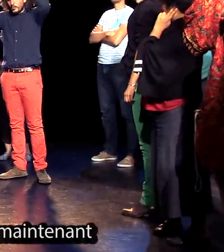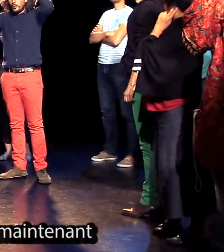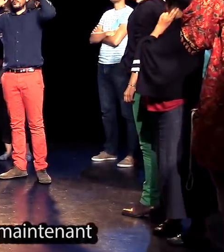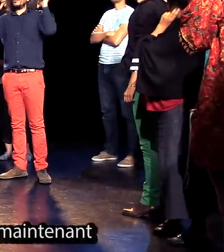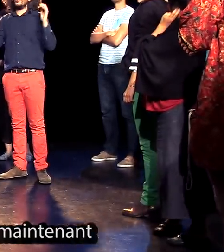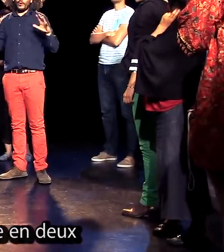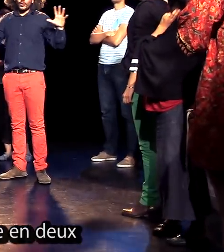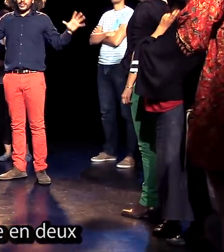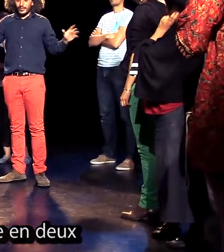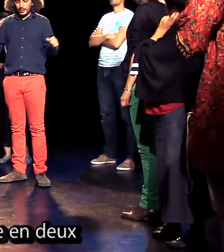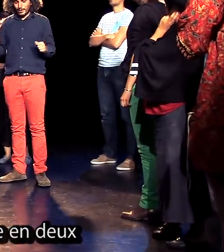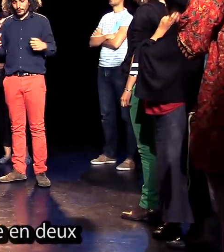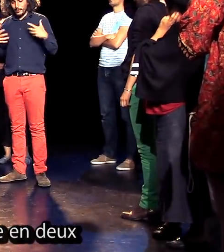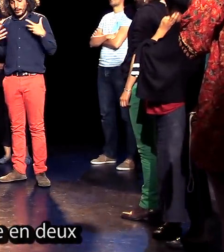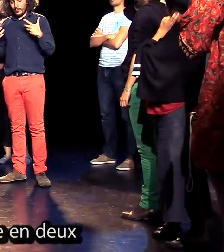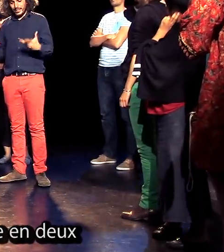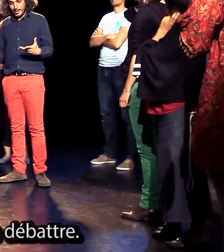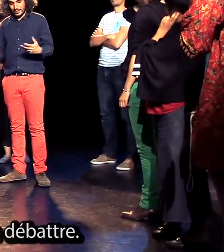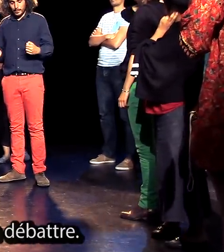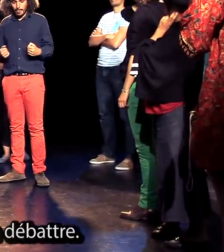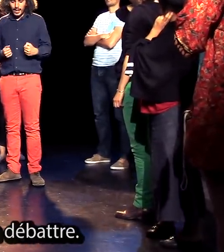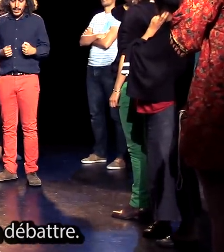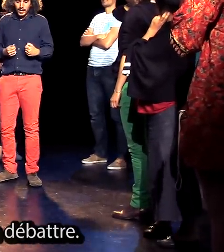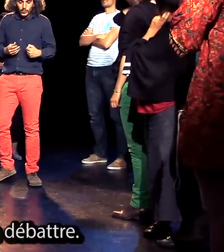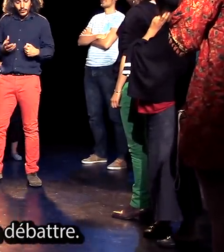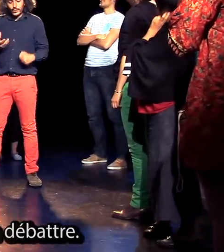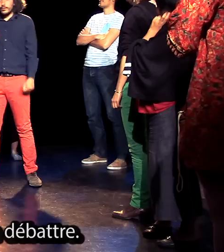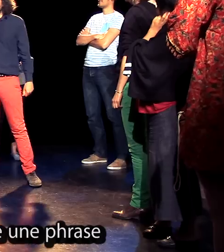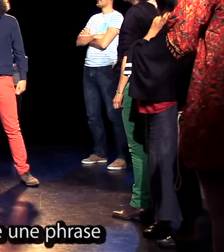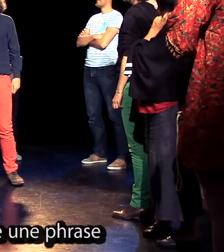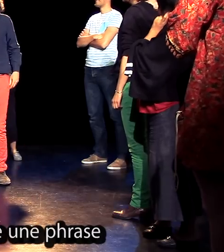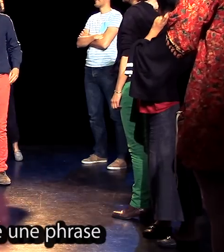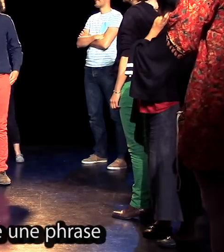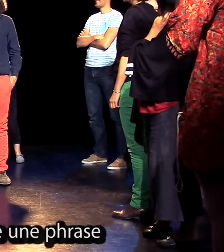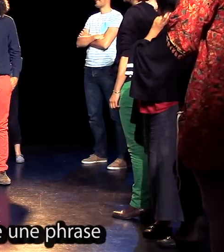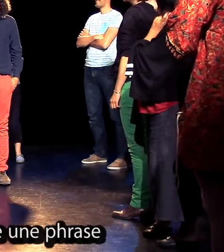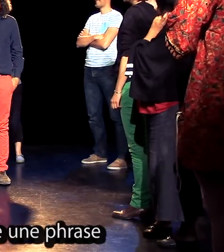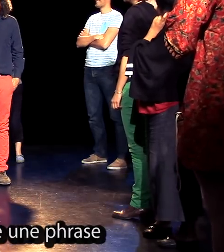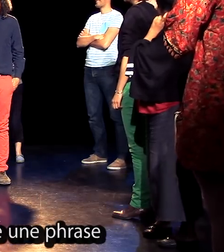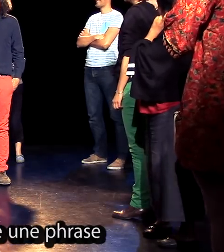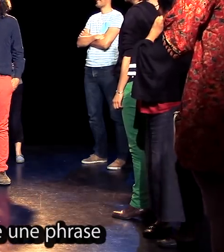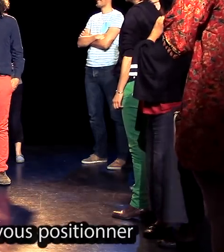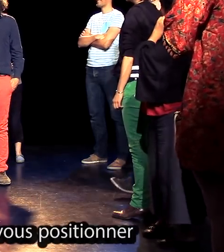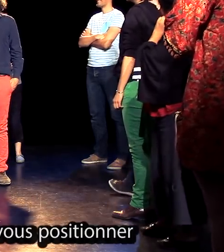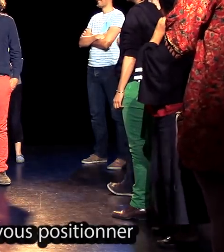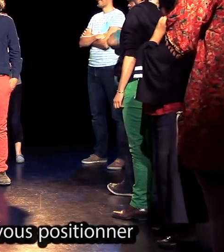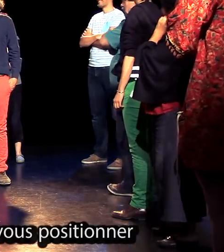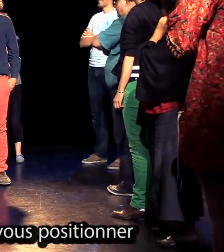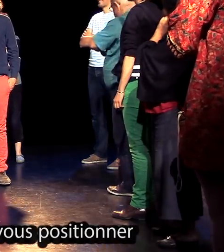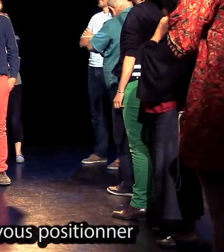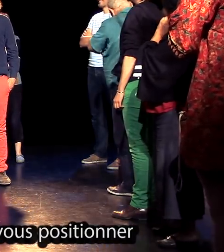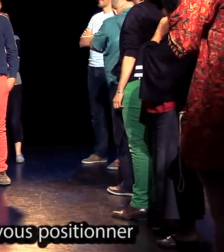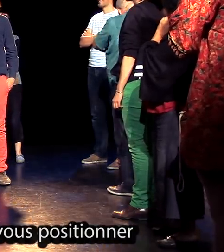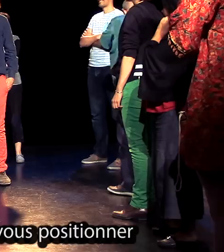Alors, ce que je vous propose maintenant, on va encore diviser l'espace en deux, mais maintenant, on va débattre. Donc, cette fois, je vais vous dire une phrase, et je vais vous demander de